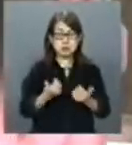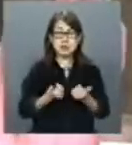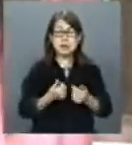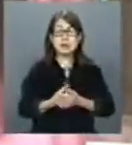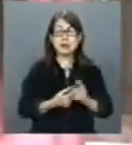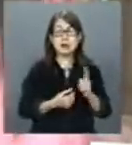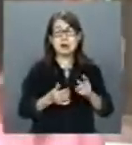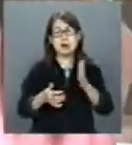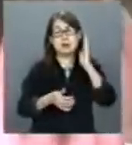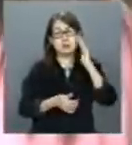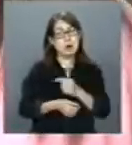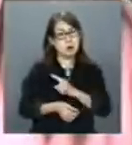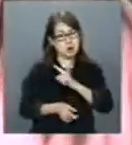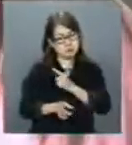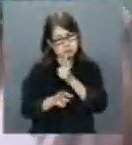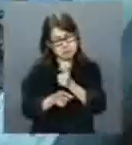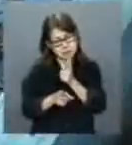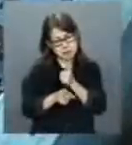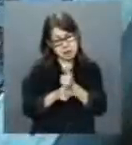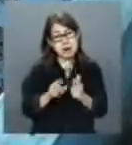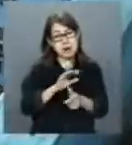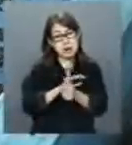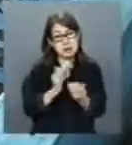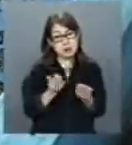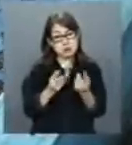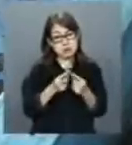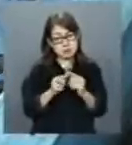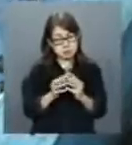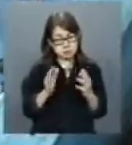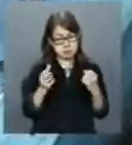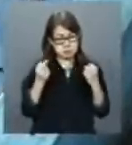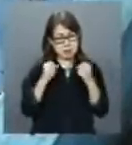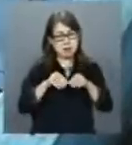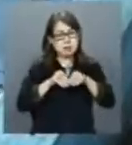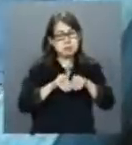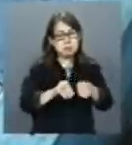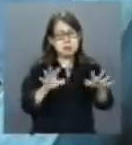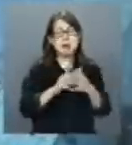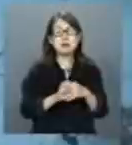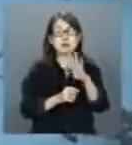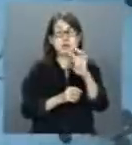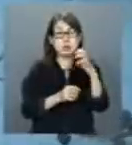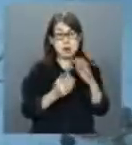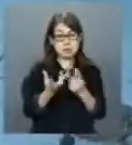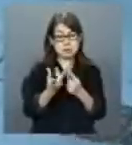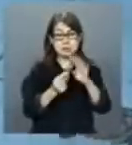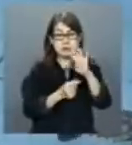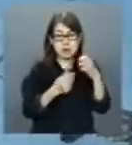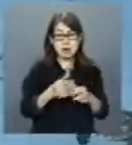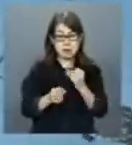าสามารถดูแลลูกเต่ากระจนปล่อยคืนสู่ธรรมชาติได้แล้วกว่า400ตัวและปีนี้มีเต่ากระม